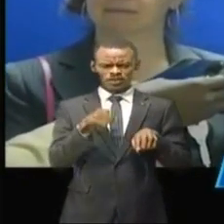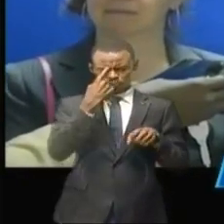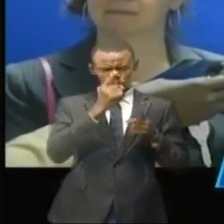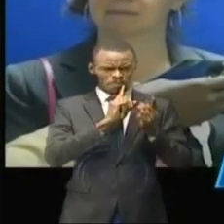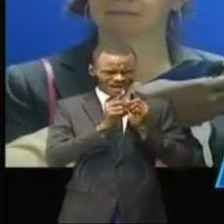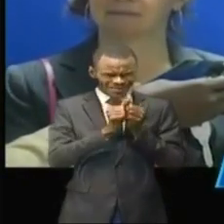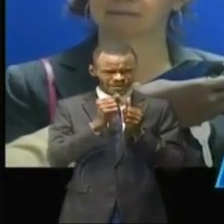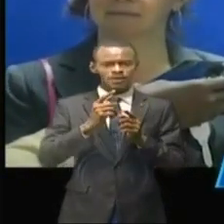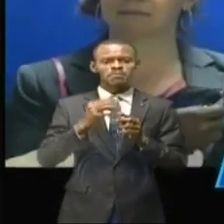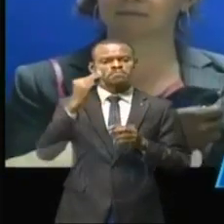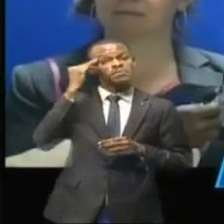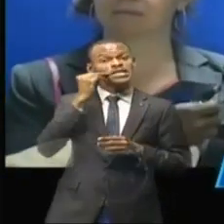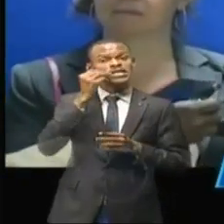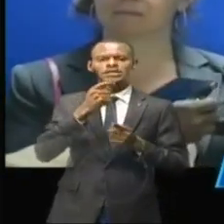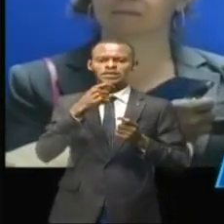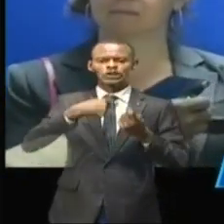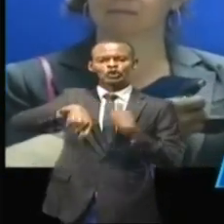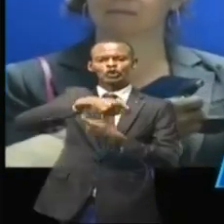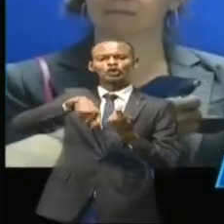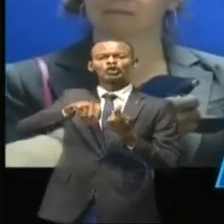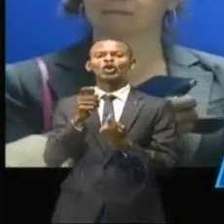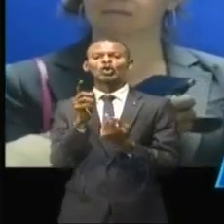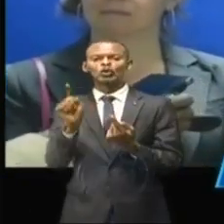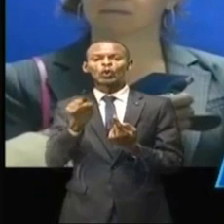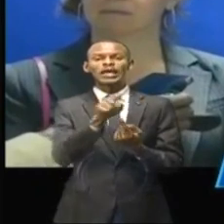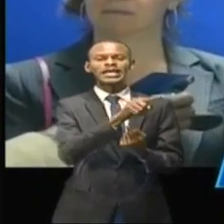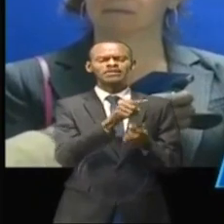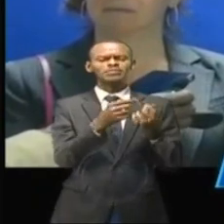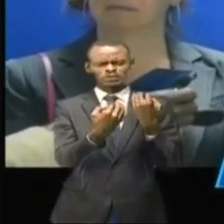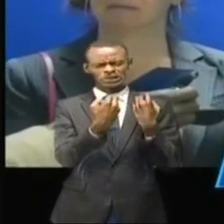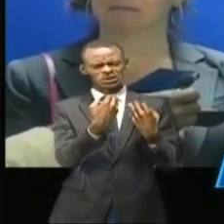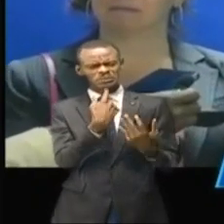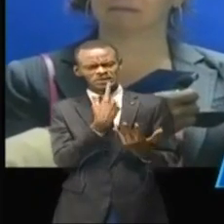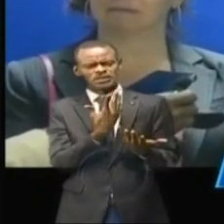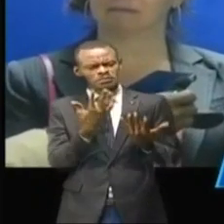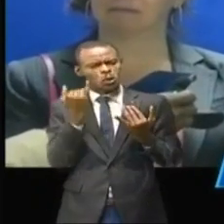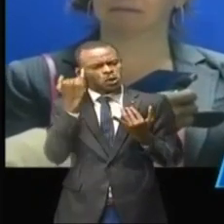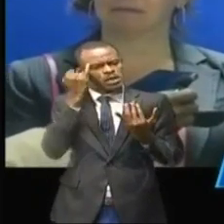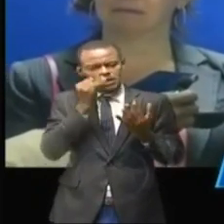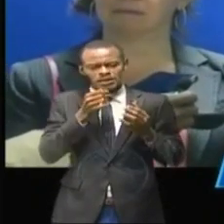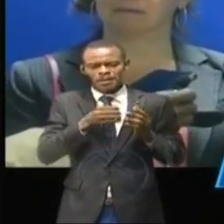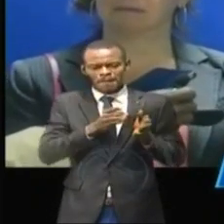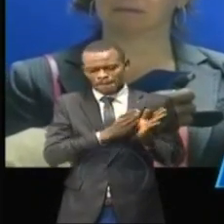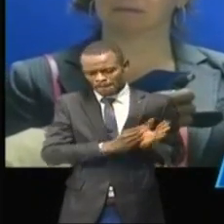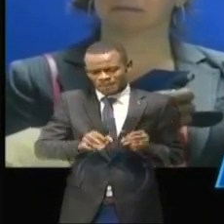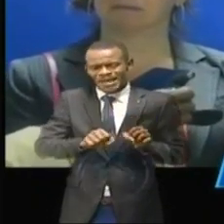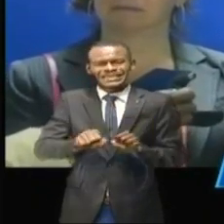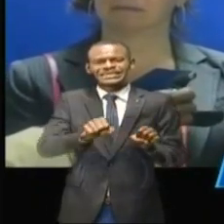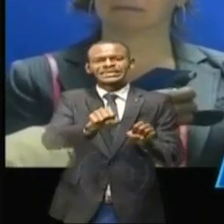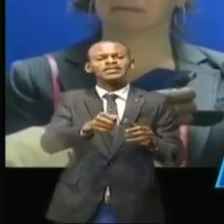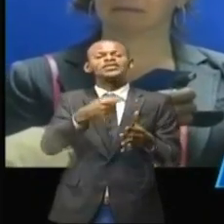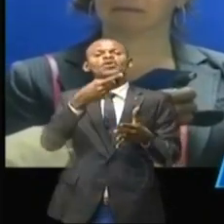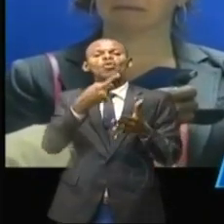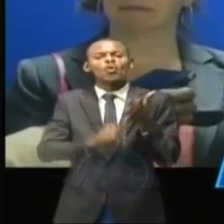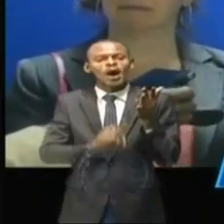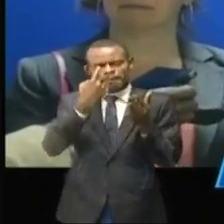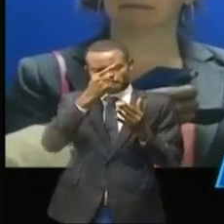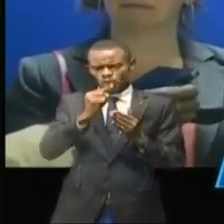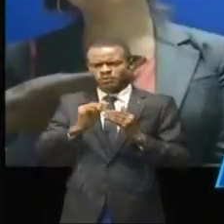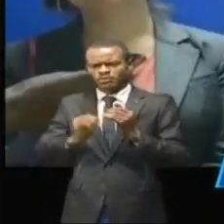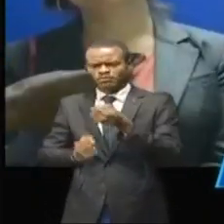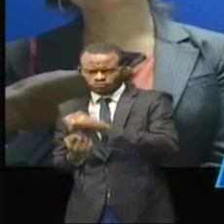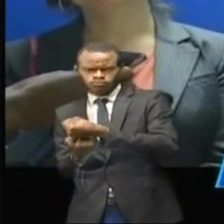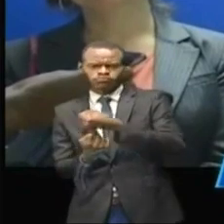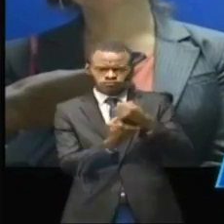des collaborations possibles. Maintenant, il faut qu'on commence à travailler ensemble sur des plans de faisabilité et regarder où on pourrait